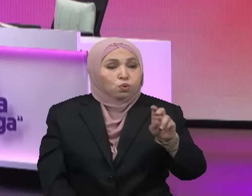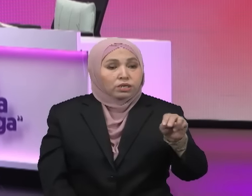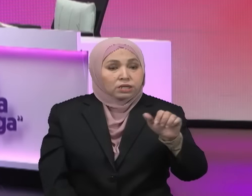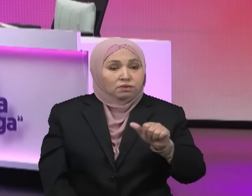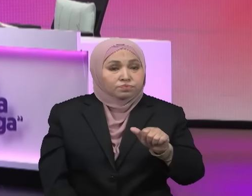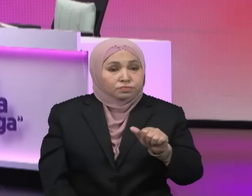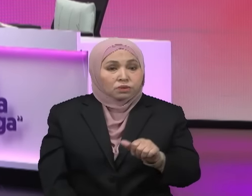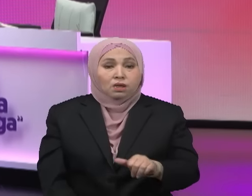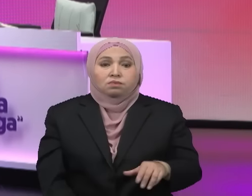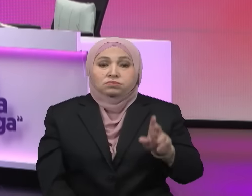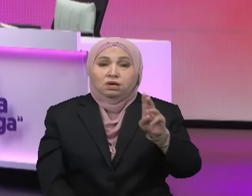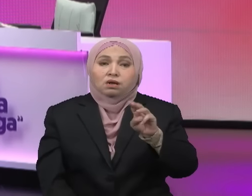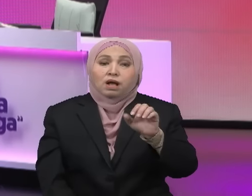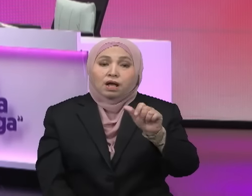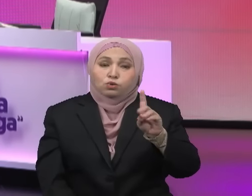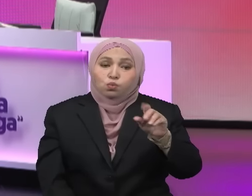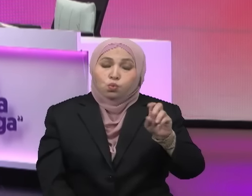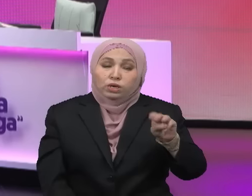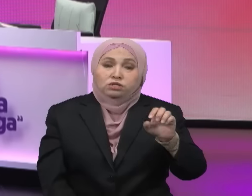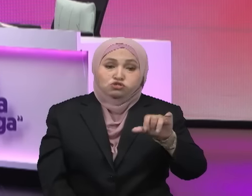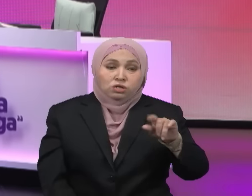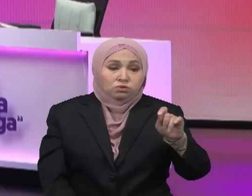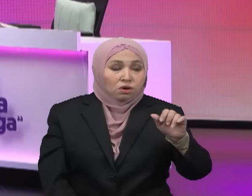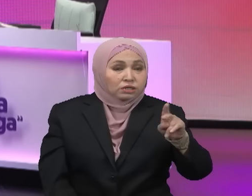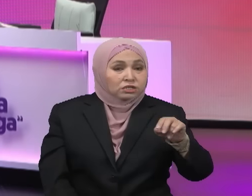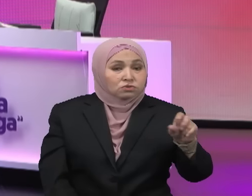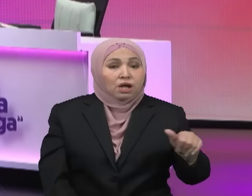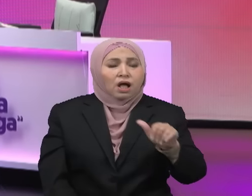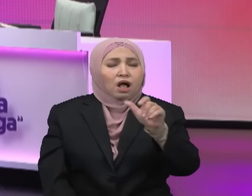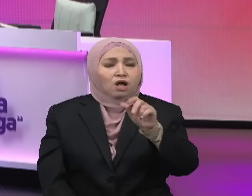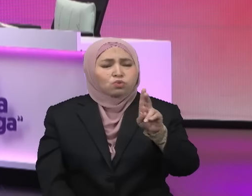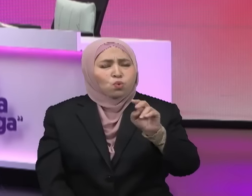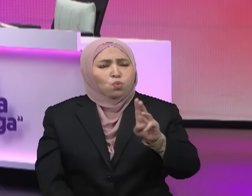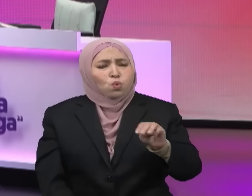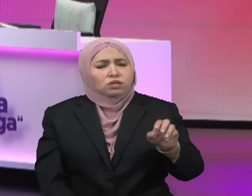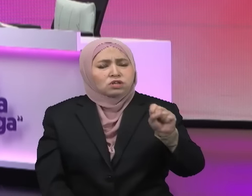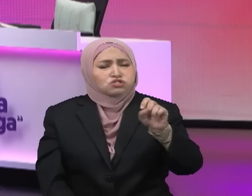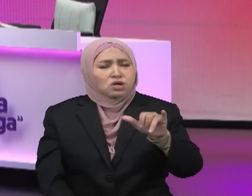وَالْجِنِّ. وَكَذَلِكَ جَعَلْنَا لِكُلِّ نَبِيٍ. Baik. عَدُوًا